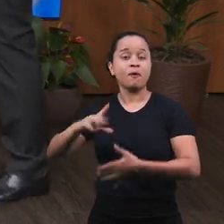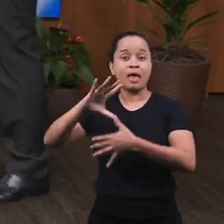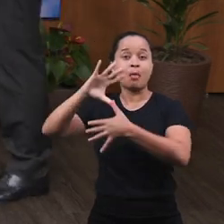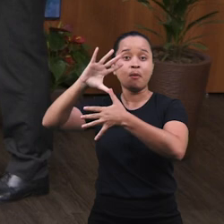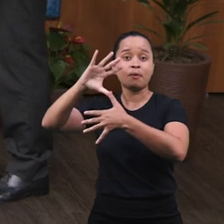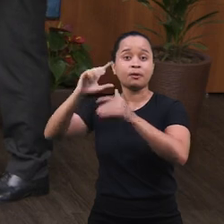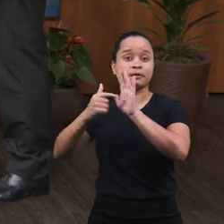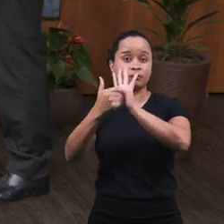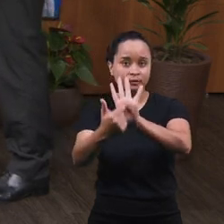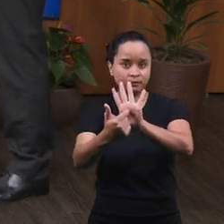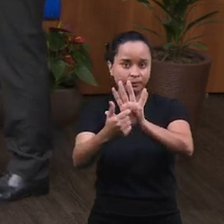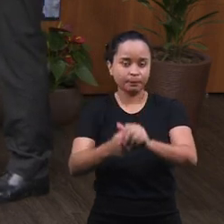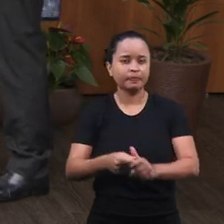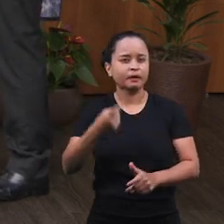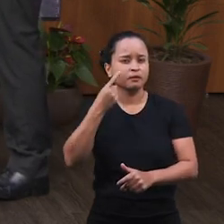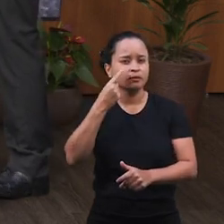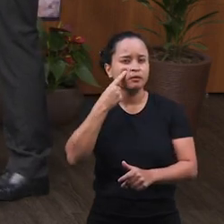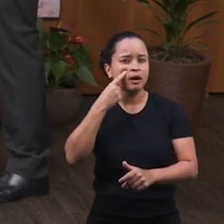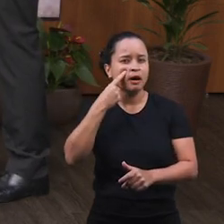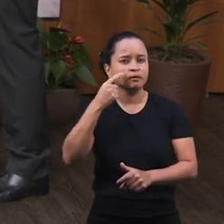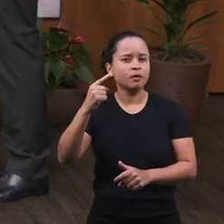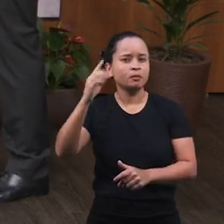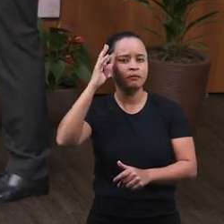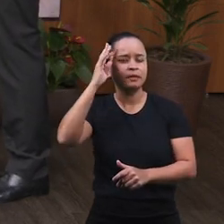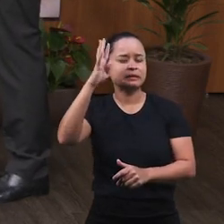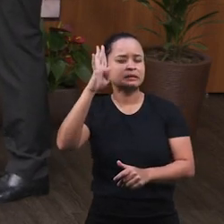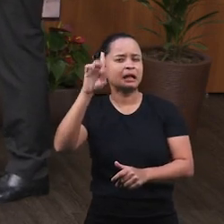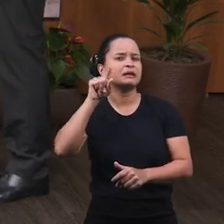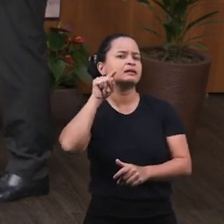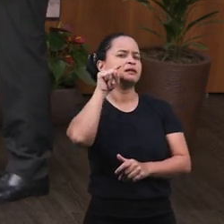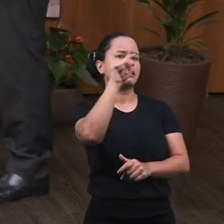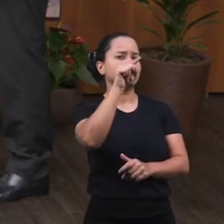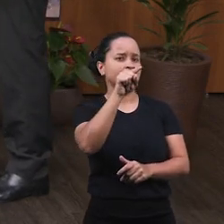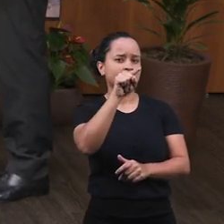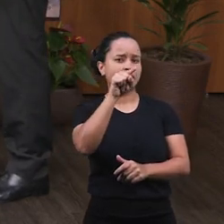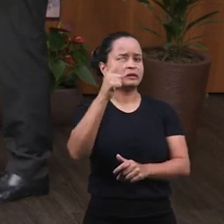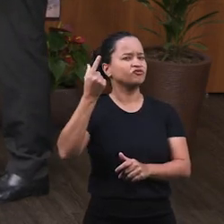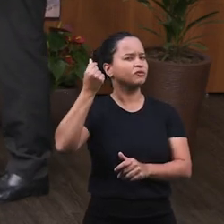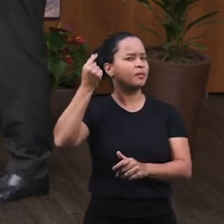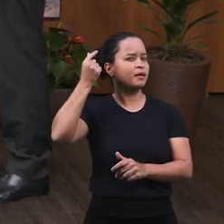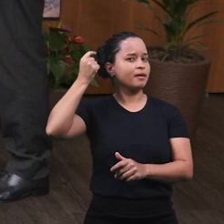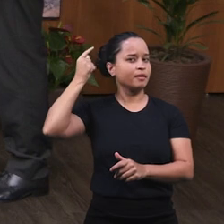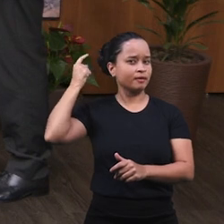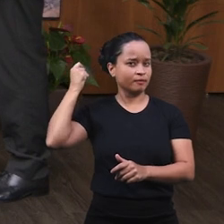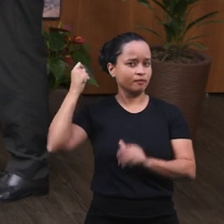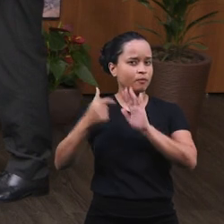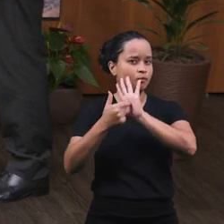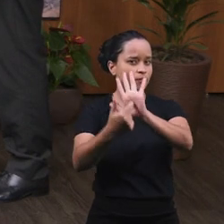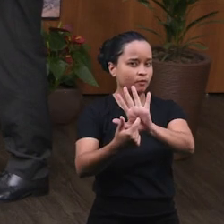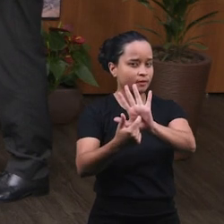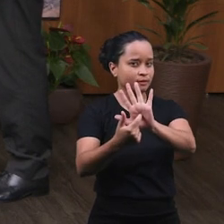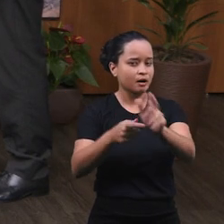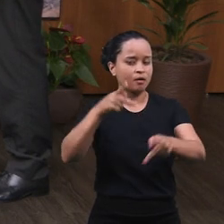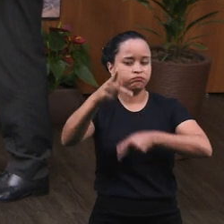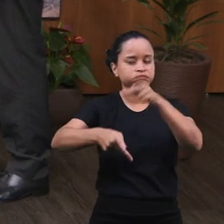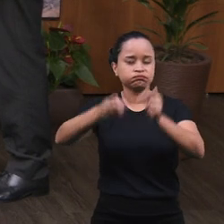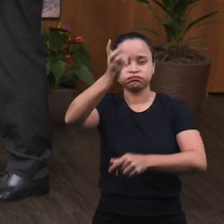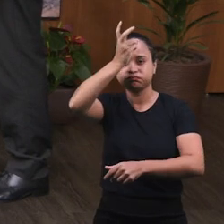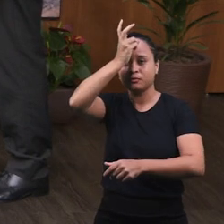sur la carte qui est présentée ici, et nous allons voir leur voyage montre le départ du peuple